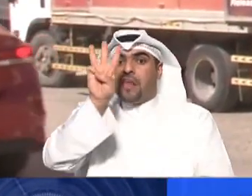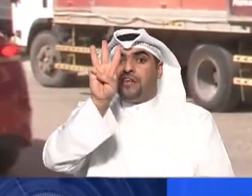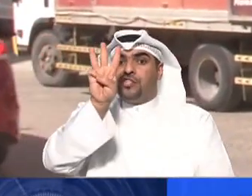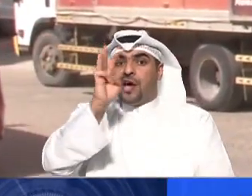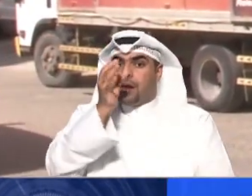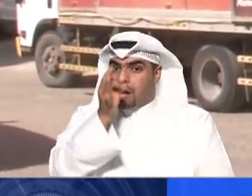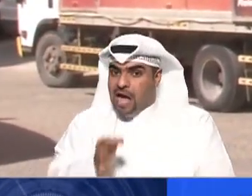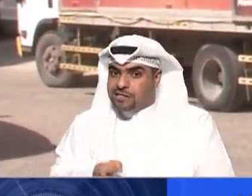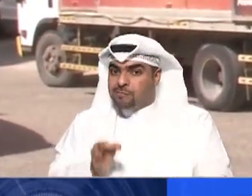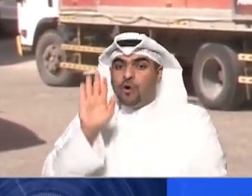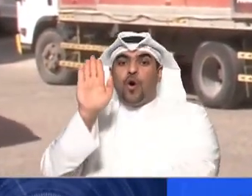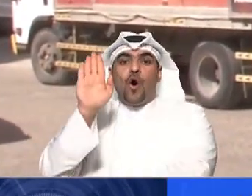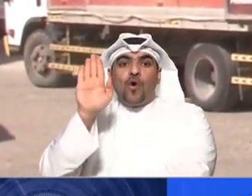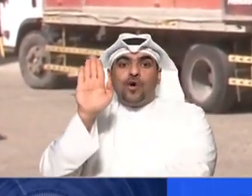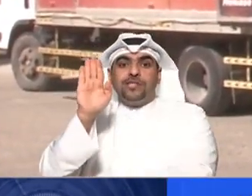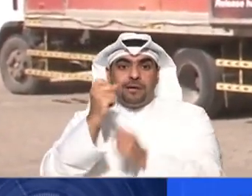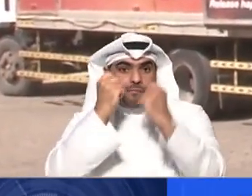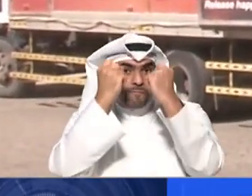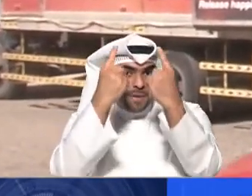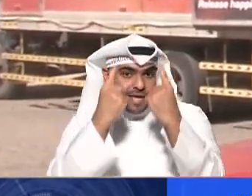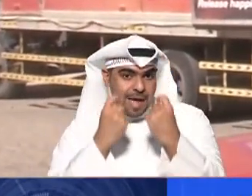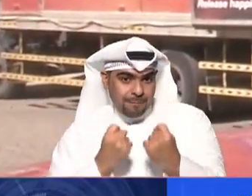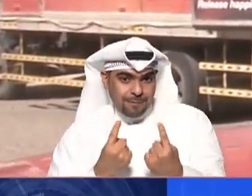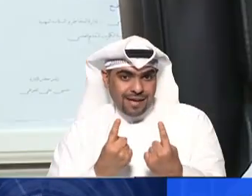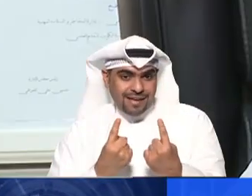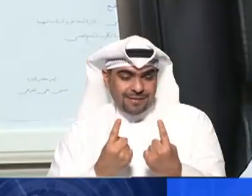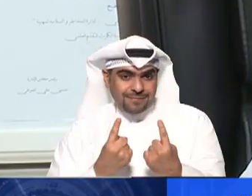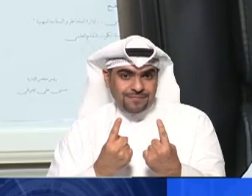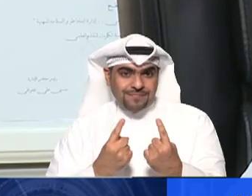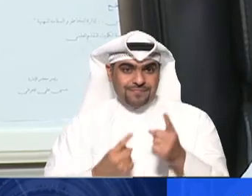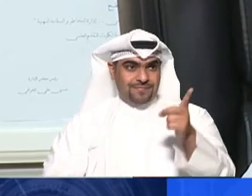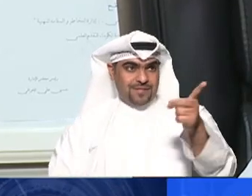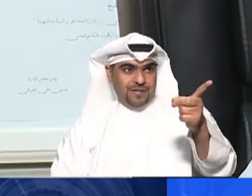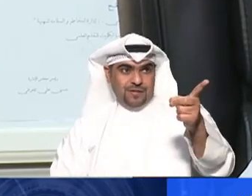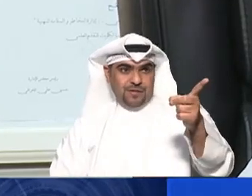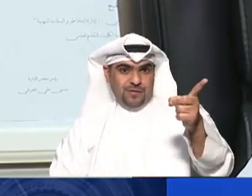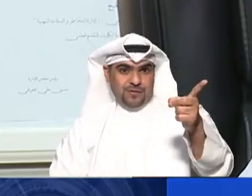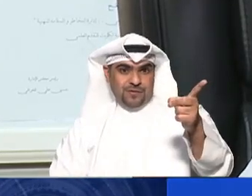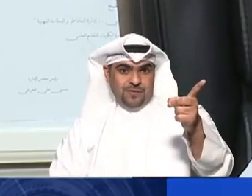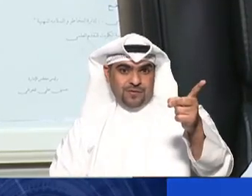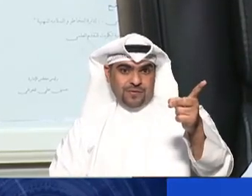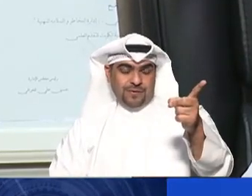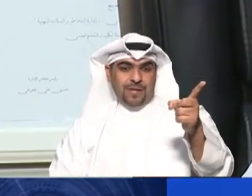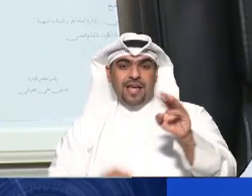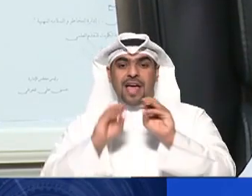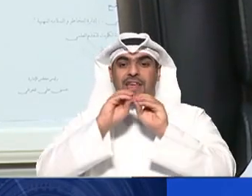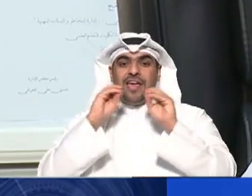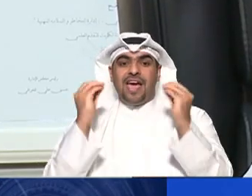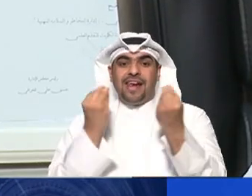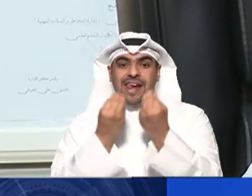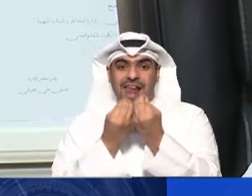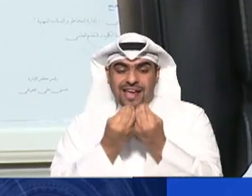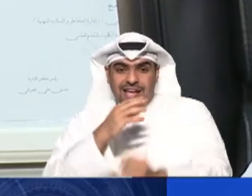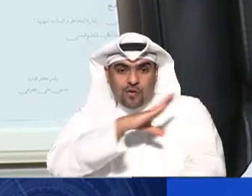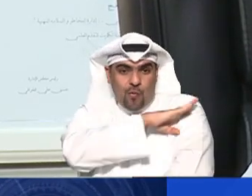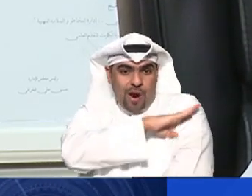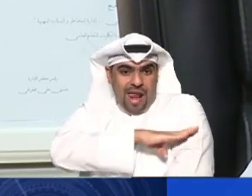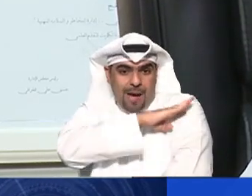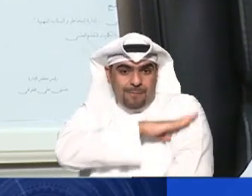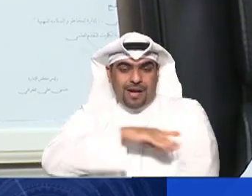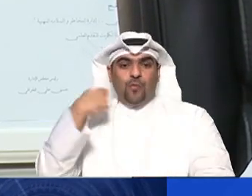الهيئة وجود بعض المركبات في غير المواقع المحددة لها أو عدم التزامها في المواقع التي تم